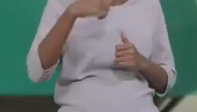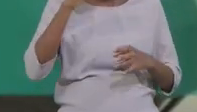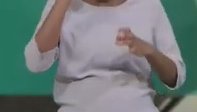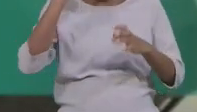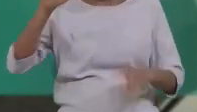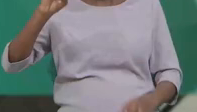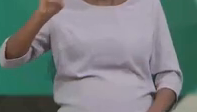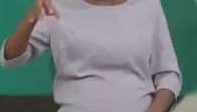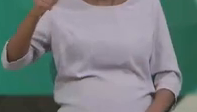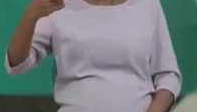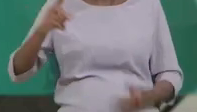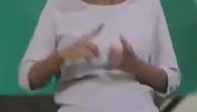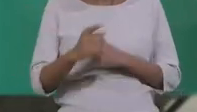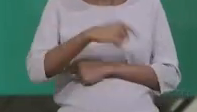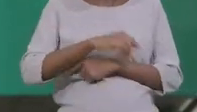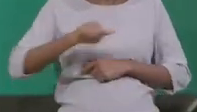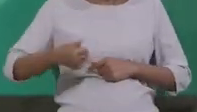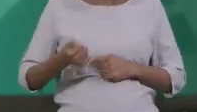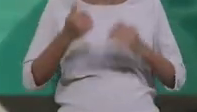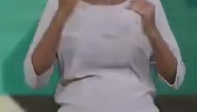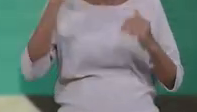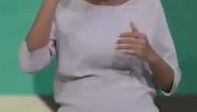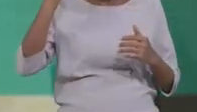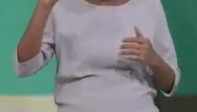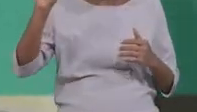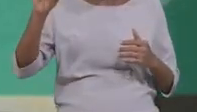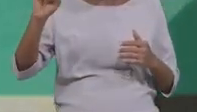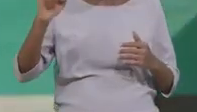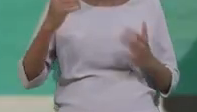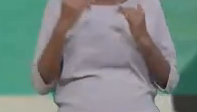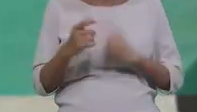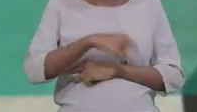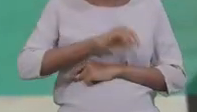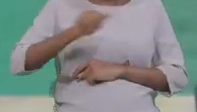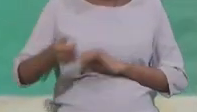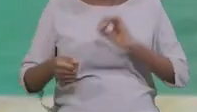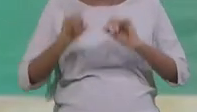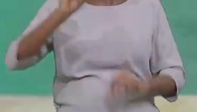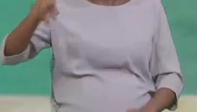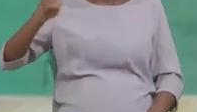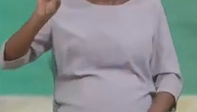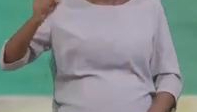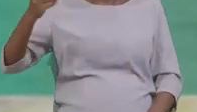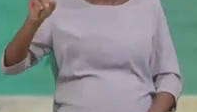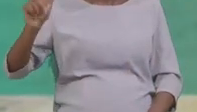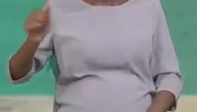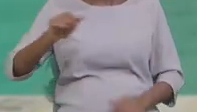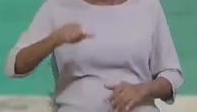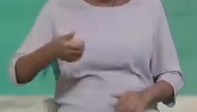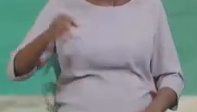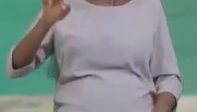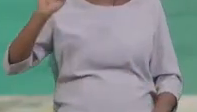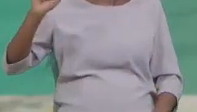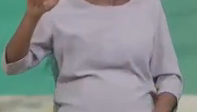Donne-moi un autre Élie aujourd'hui. Donne-nous un autre Moïse. Donne-nous un autre Moïse, un autre